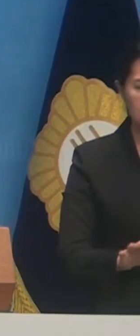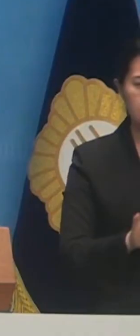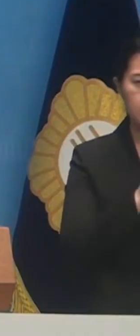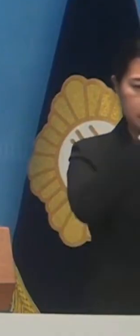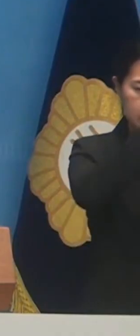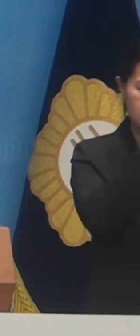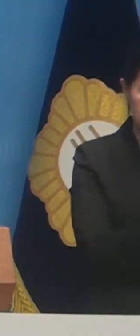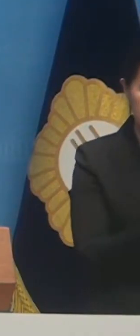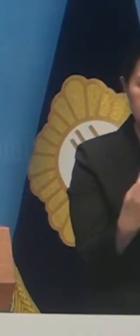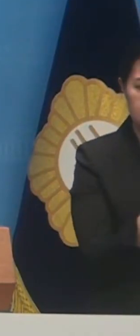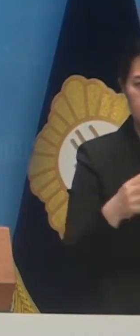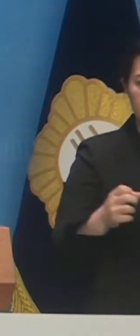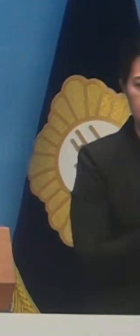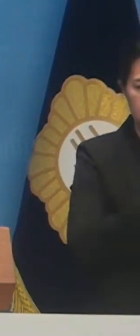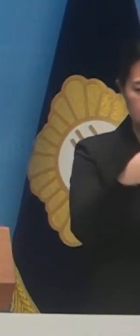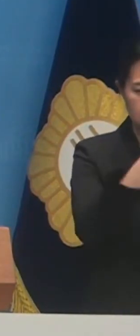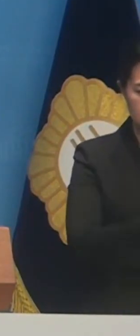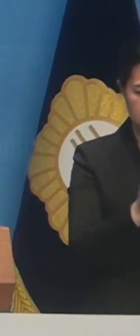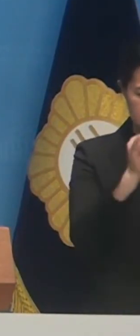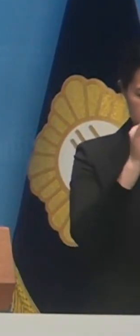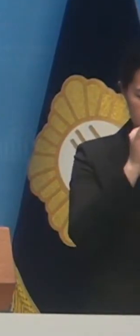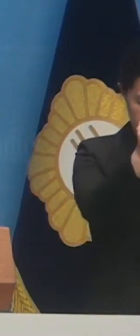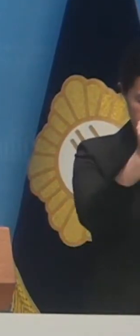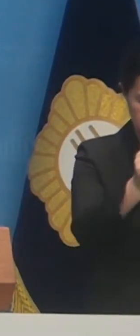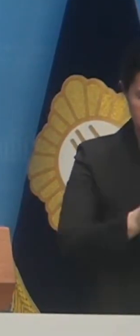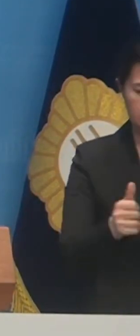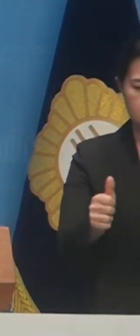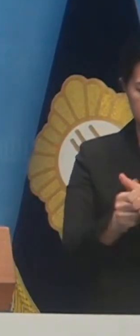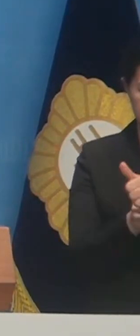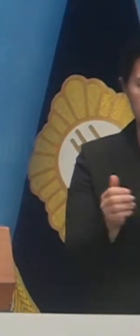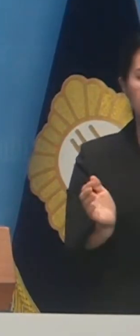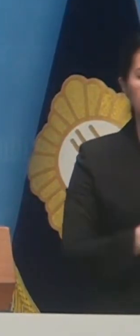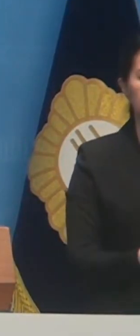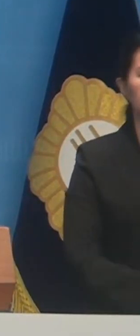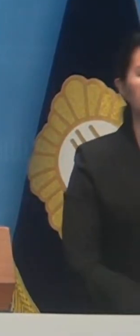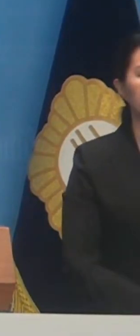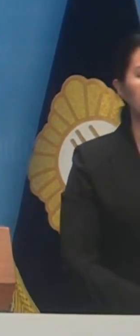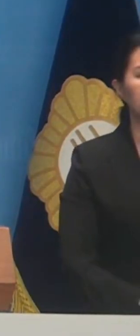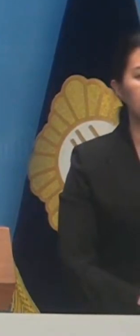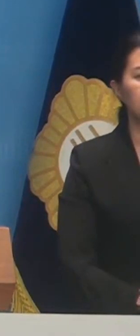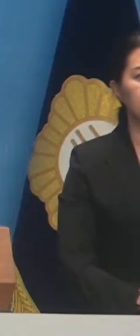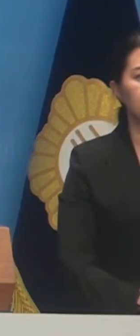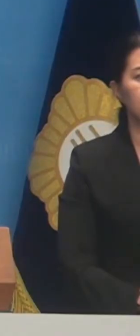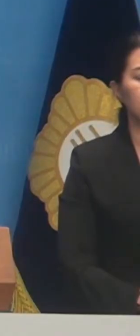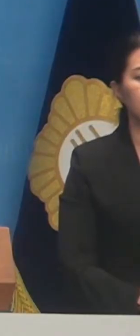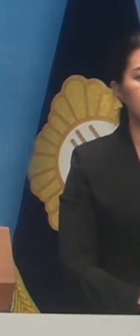방식으로 끝내 위대한 승리를 쟁취해냈습니다.